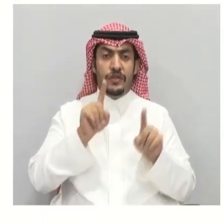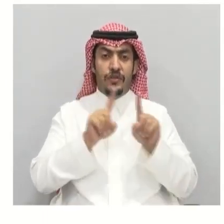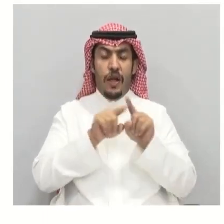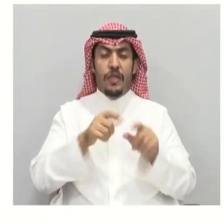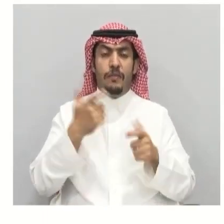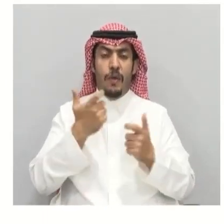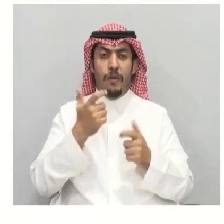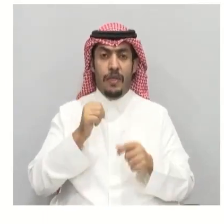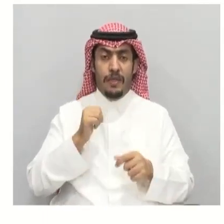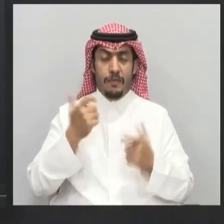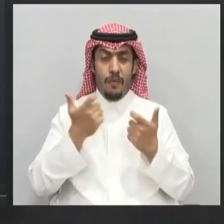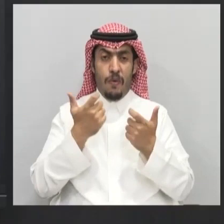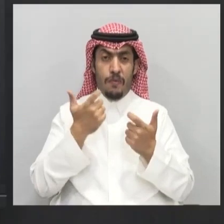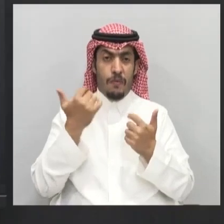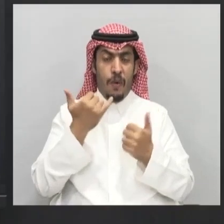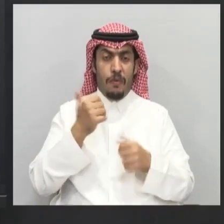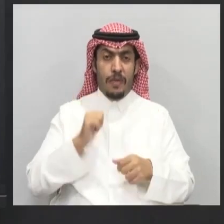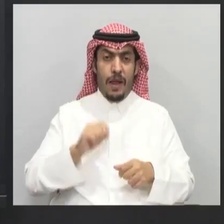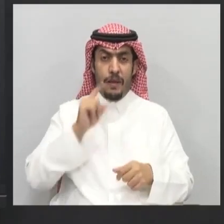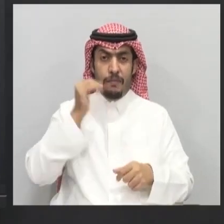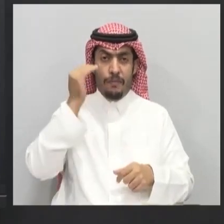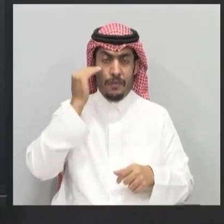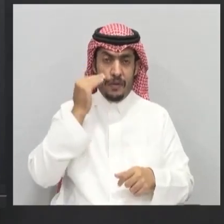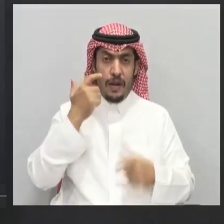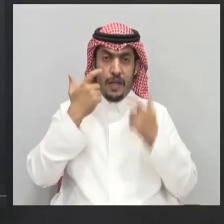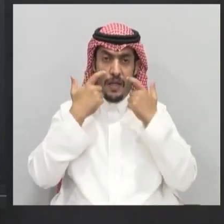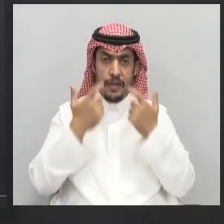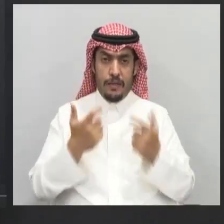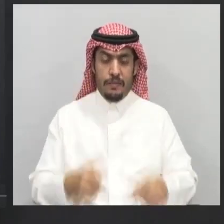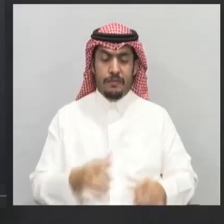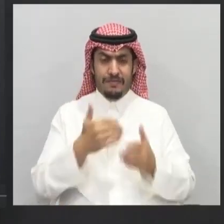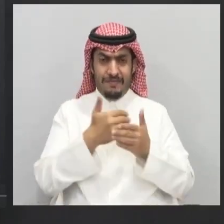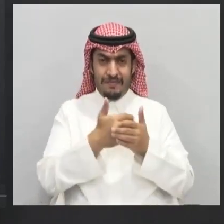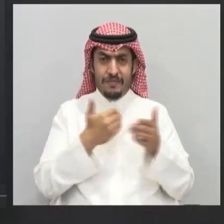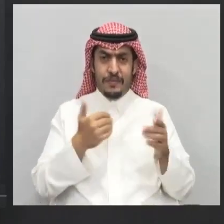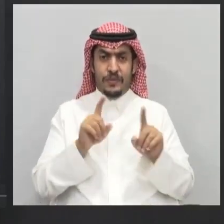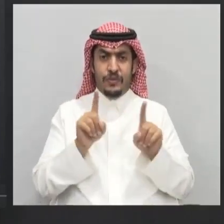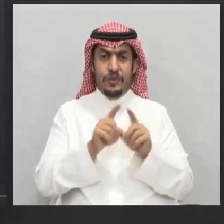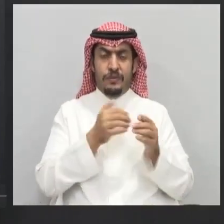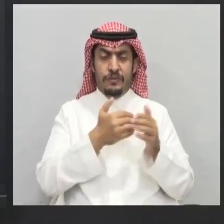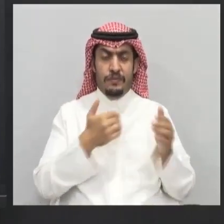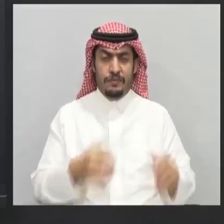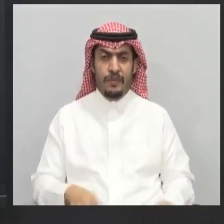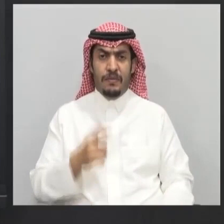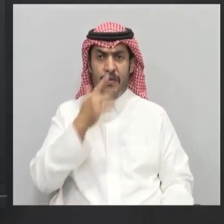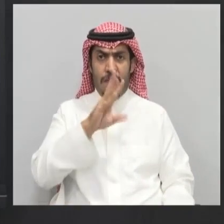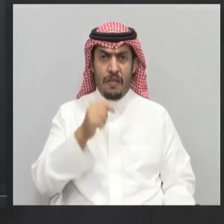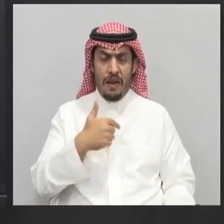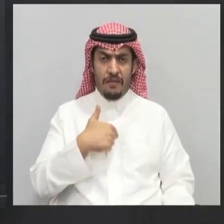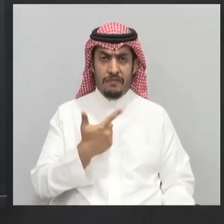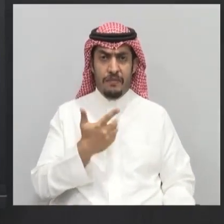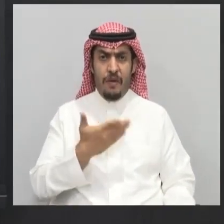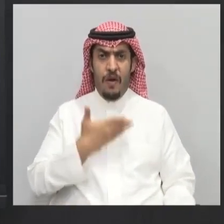مساله مهمه يا اخواني واخواتي معرفه خطوره الشرك تجنبنا منه وتبعدنا عنه وتجعل النفوس تخافه